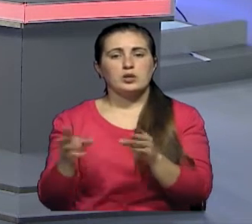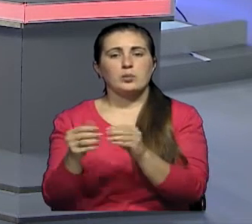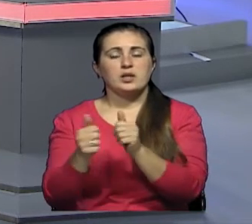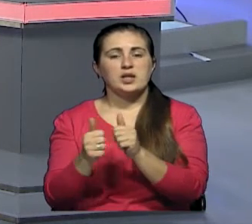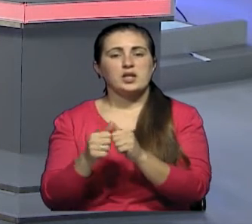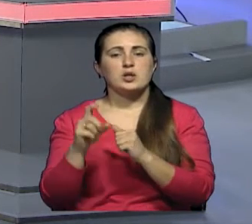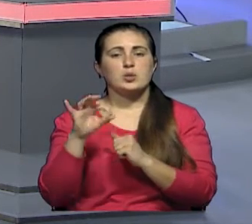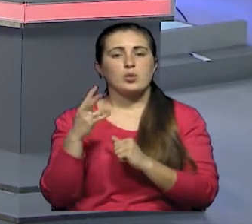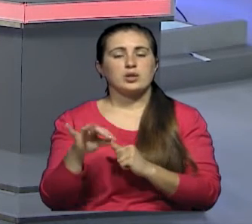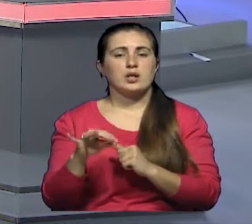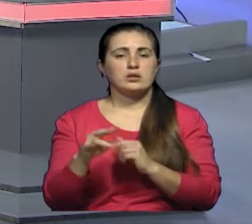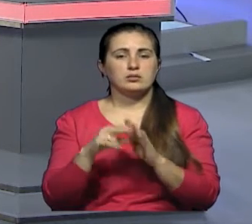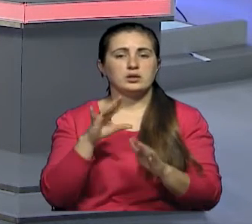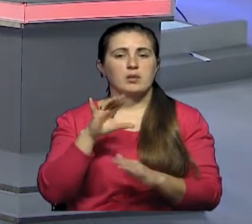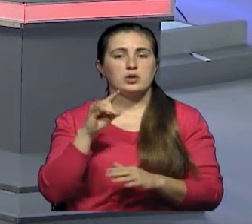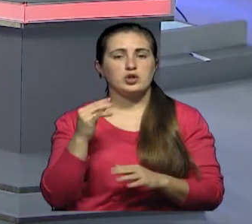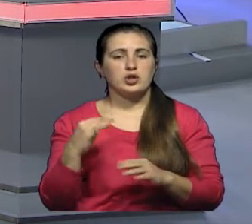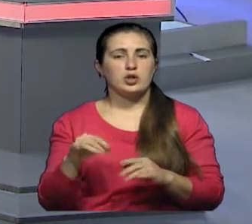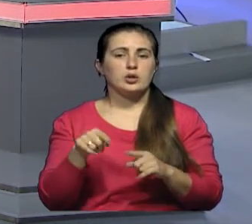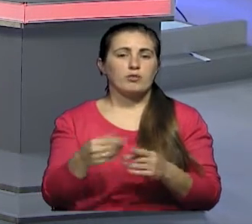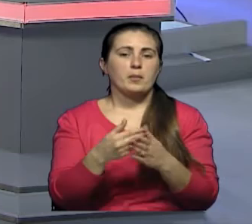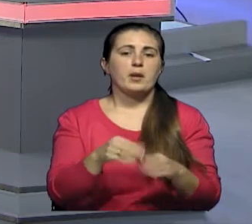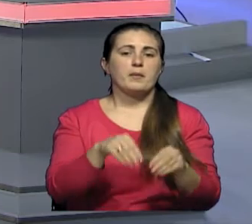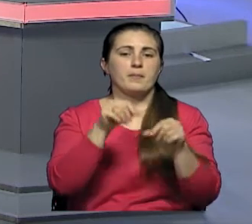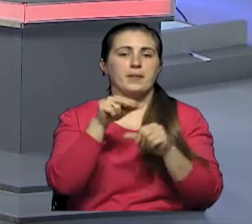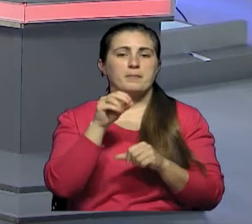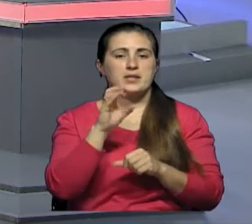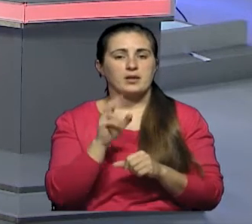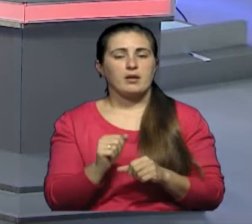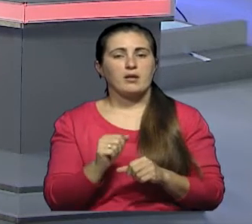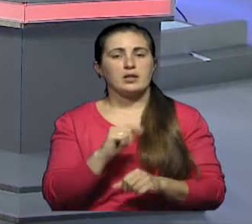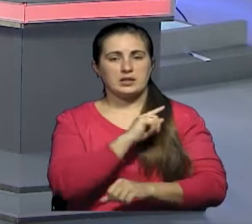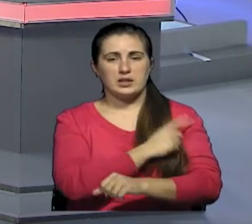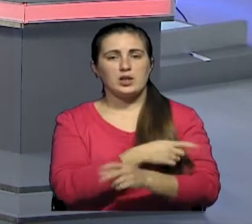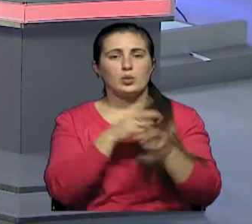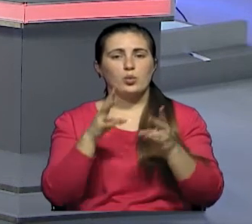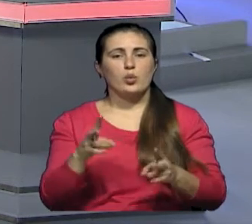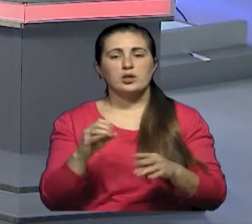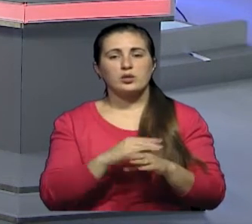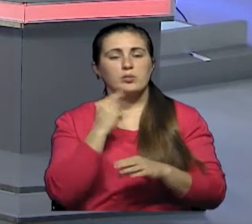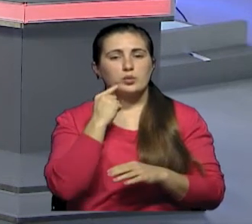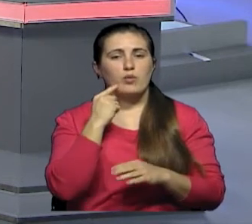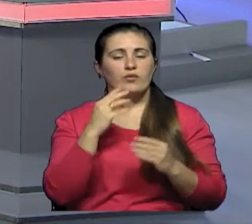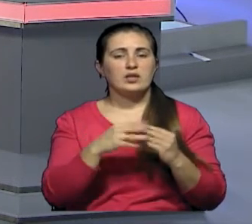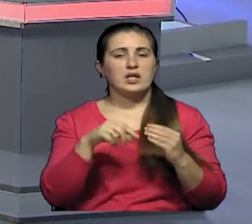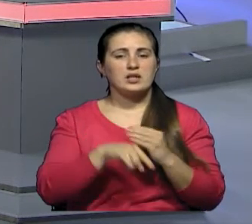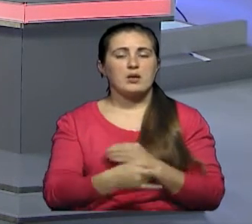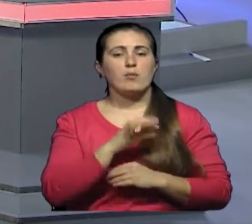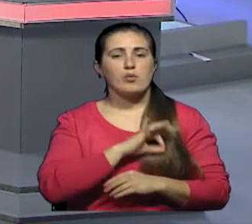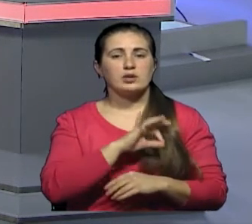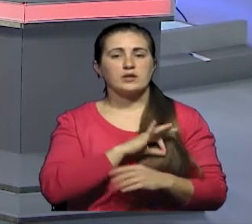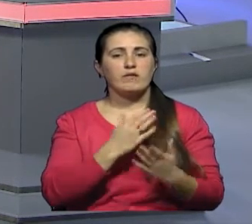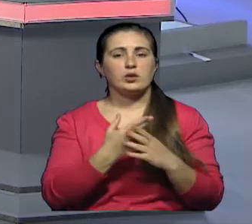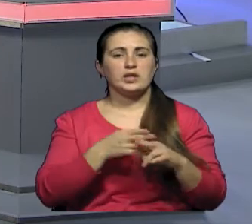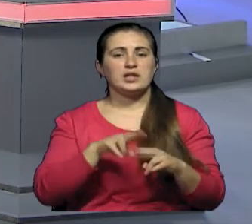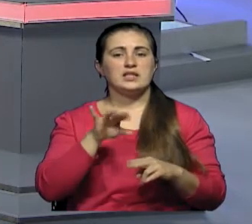добыча там допустим того же самого песка сильный урон недобросовестные недропользователи вот этой